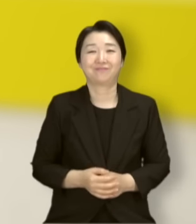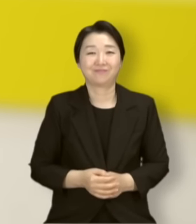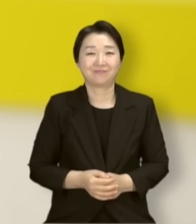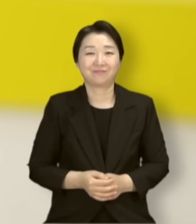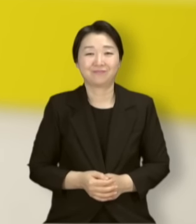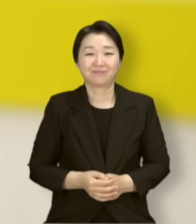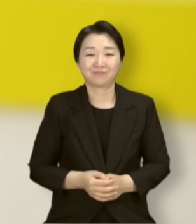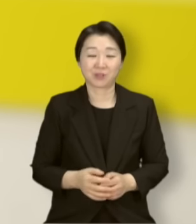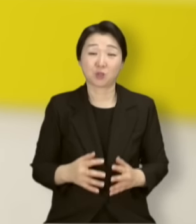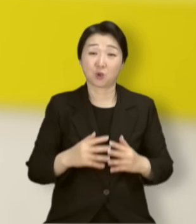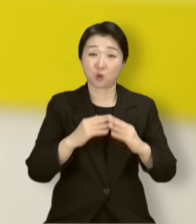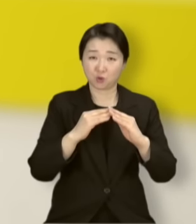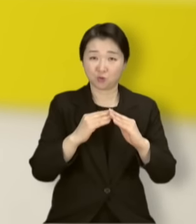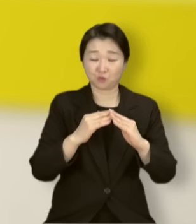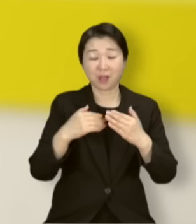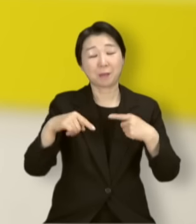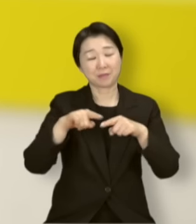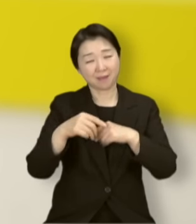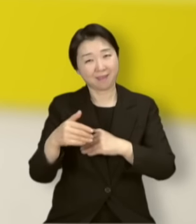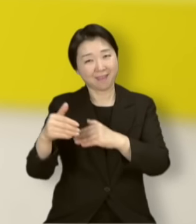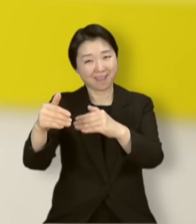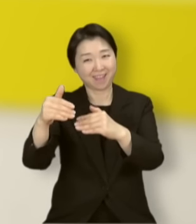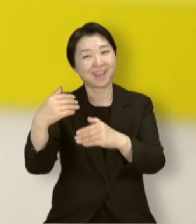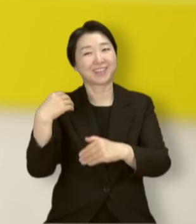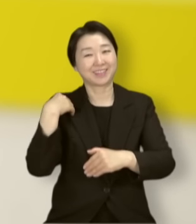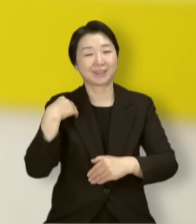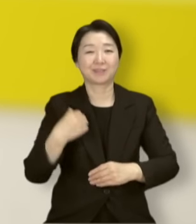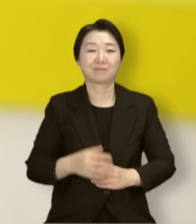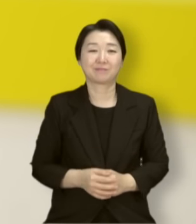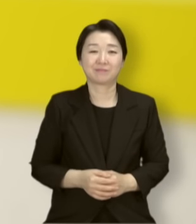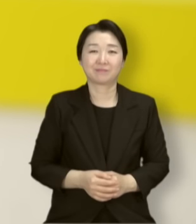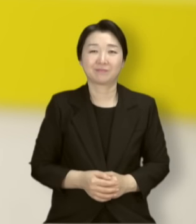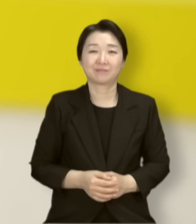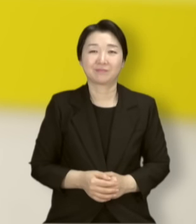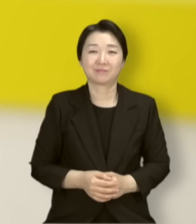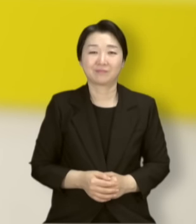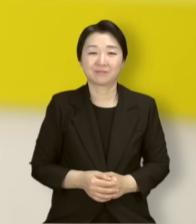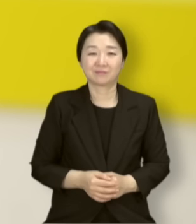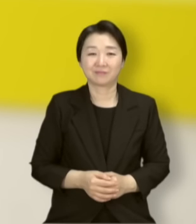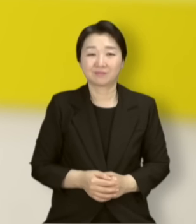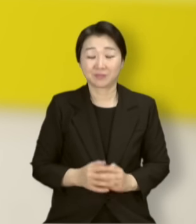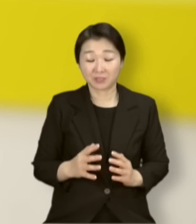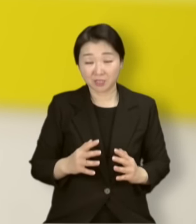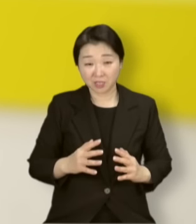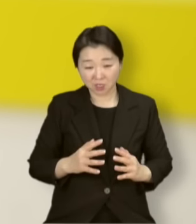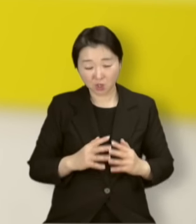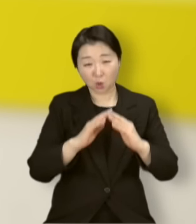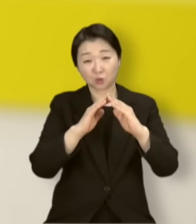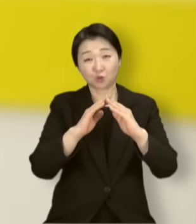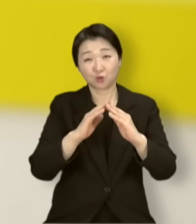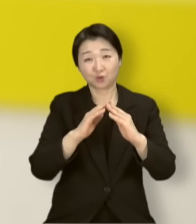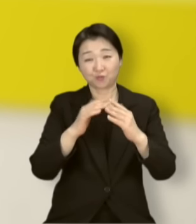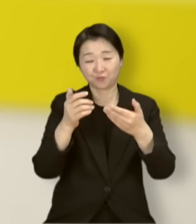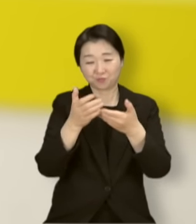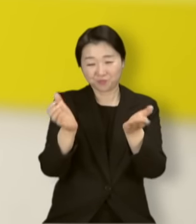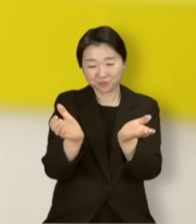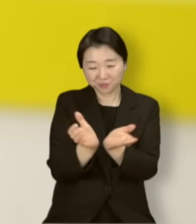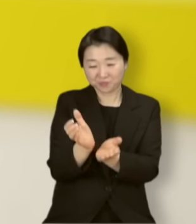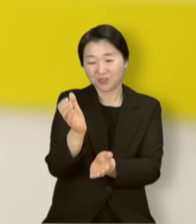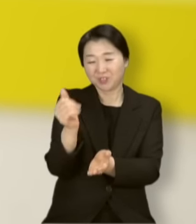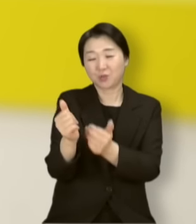그러다가 이제 건축도 저희들이 진행하게 됐고 제가 이제 건축 사역 팀장 뭐 위원장